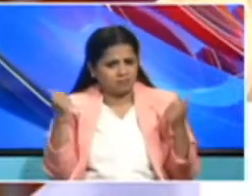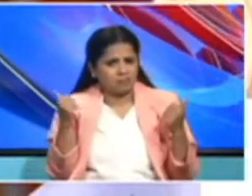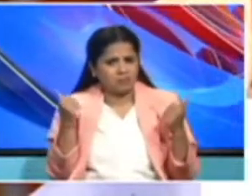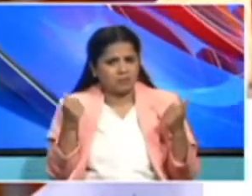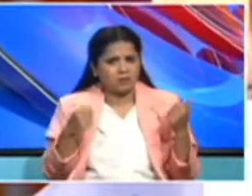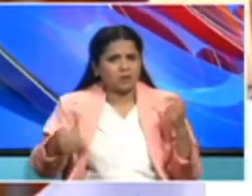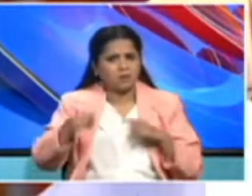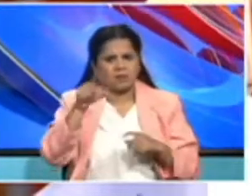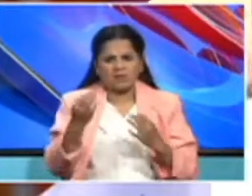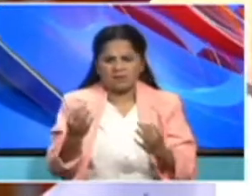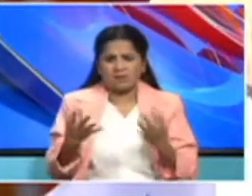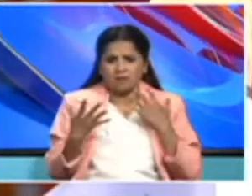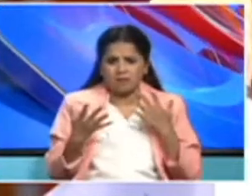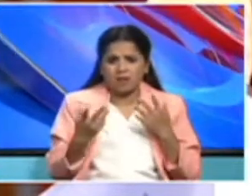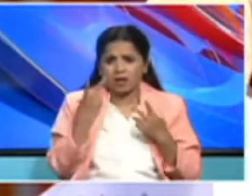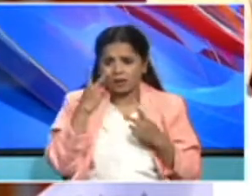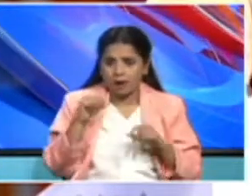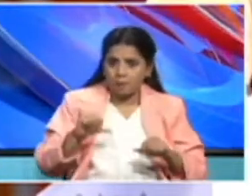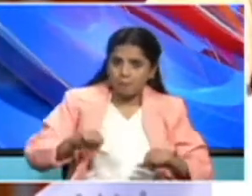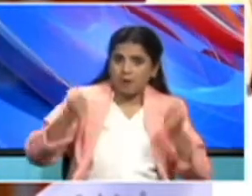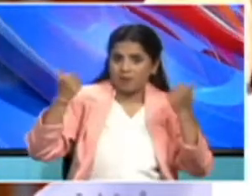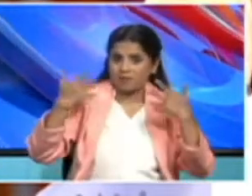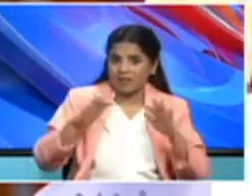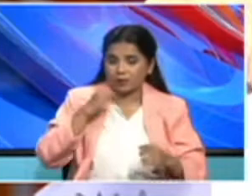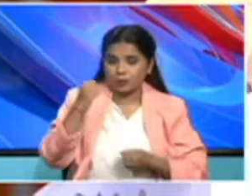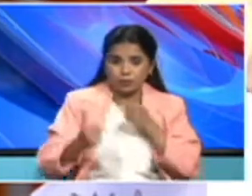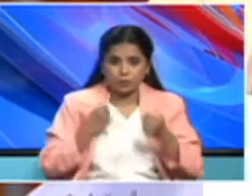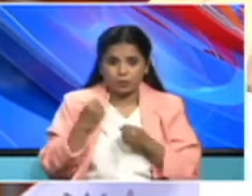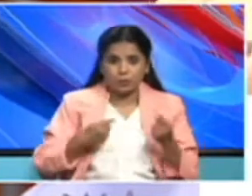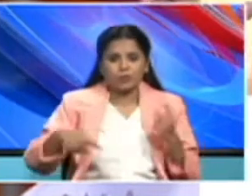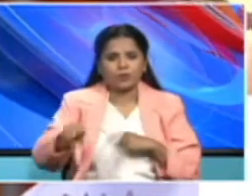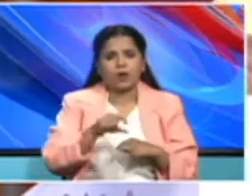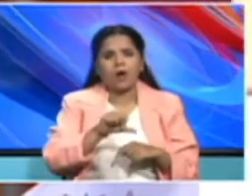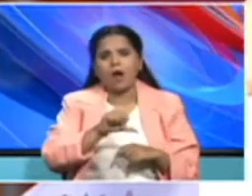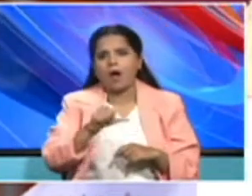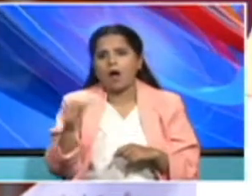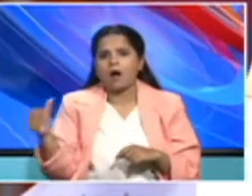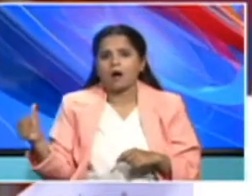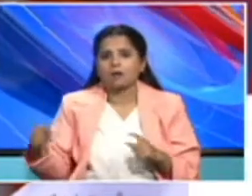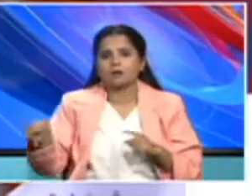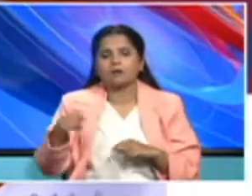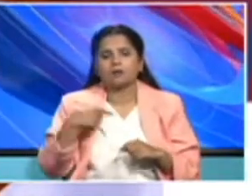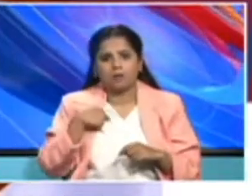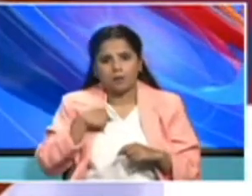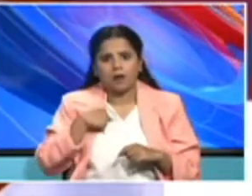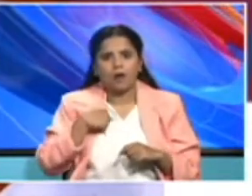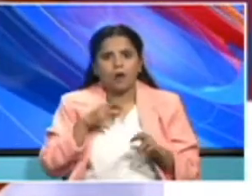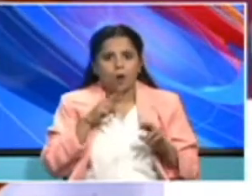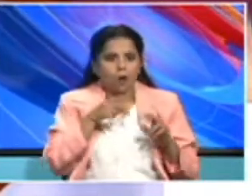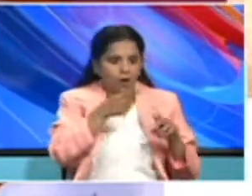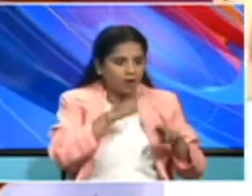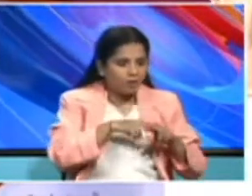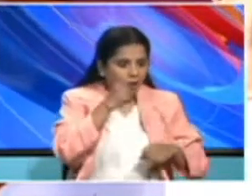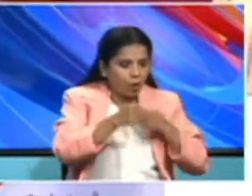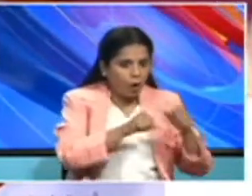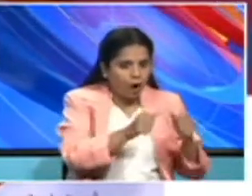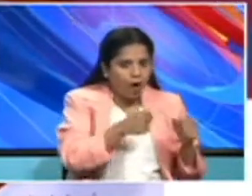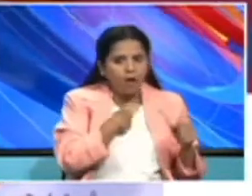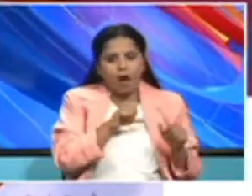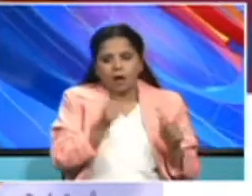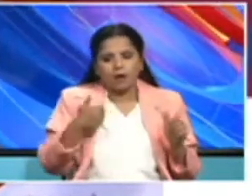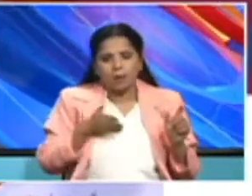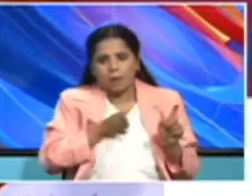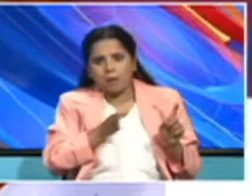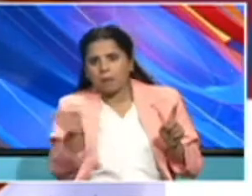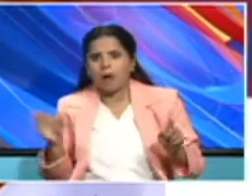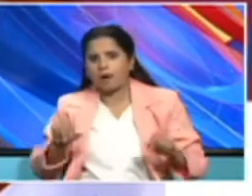उनका दमदार प्रदर्शन अन्य क्षेत्रों में देश की जीत का भी रास्ता बनाता